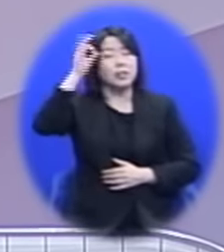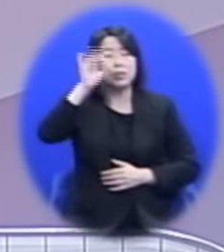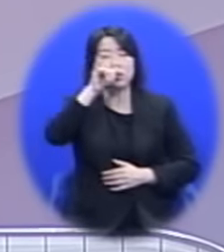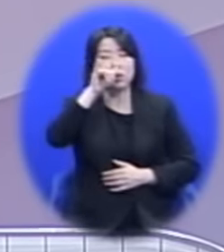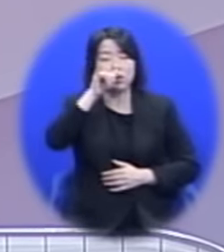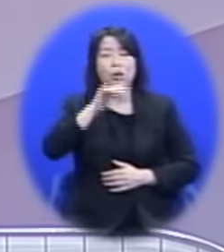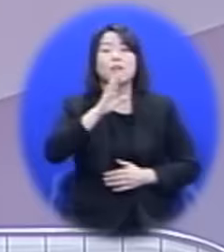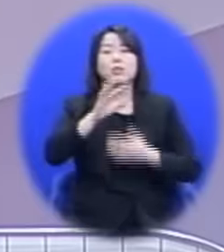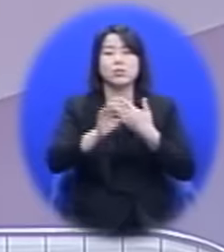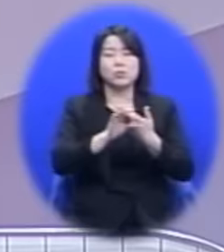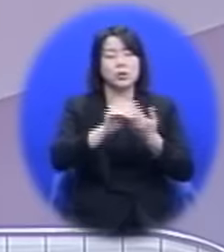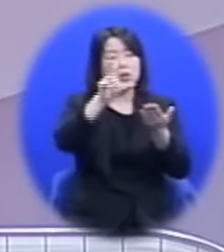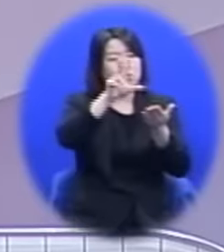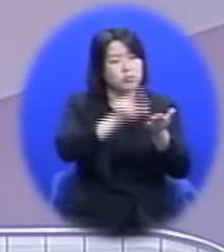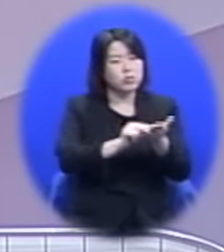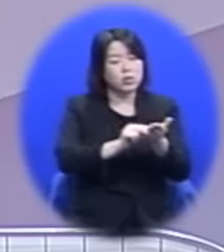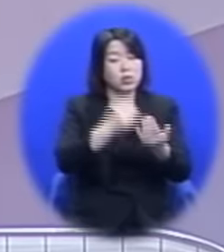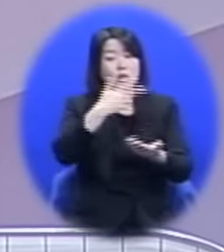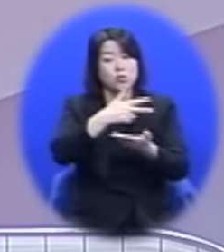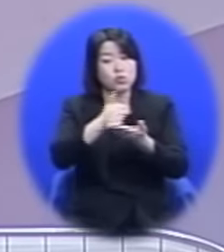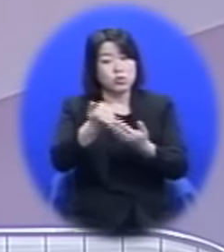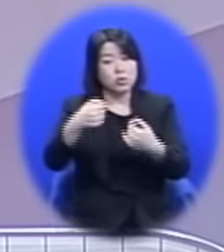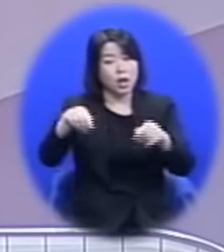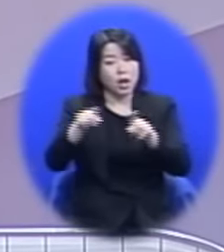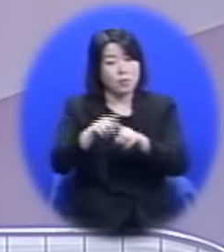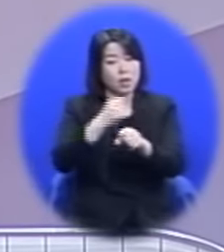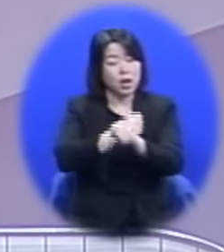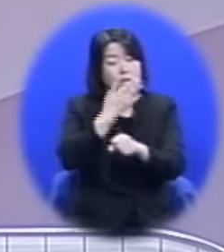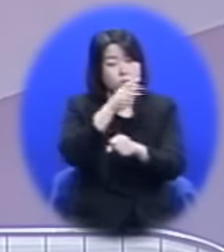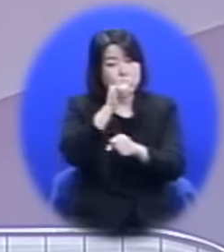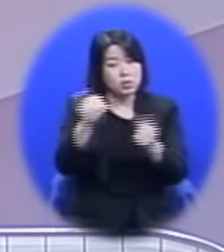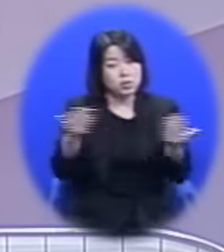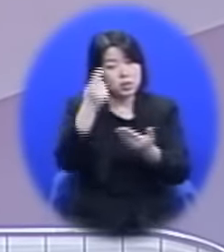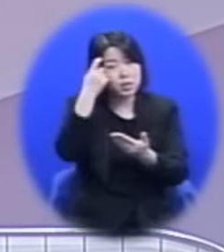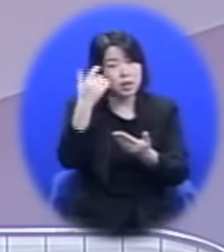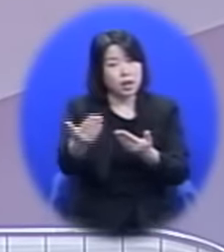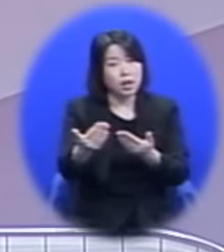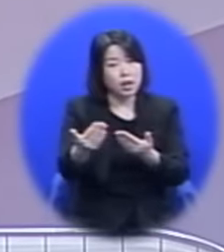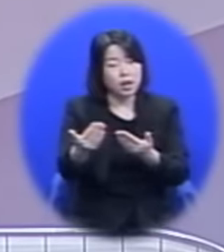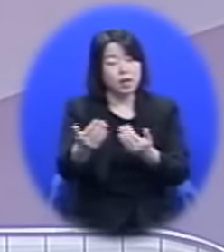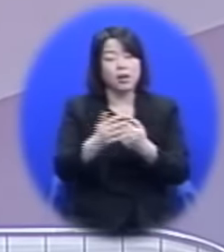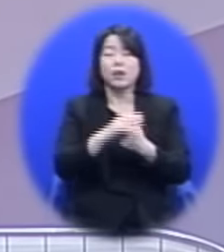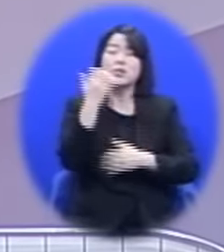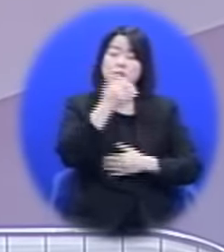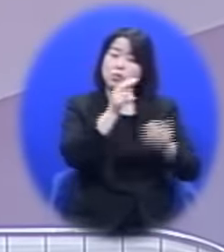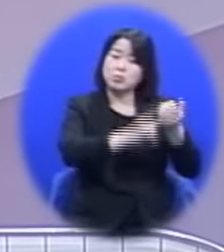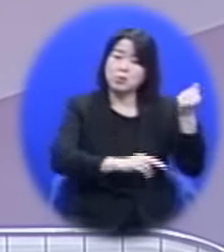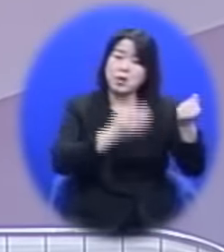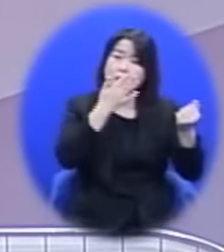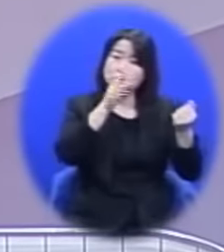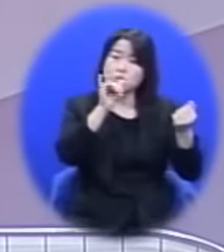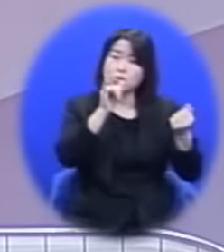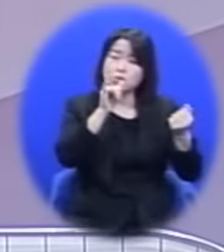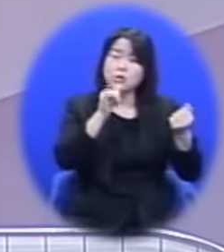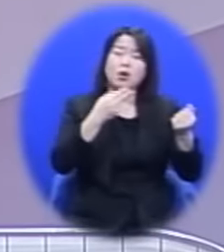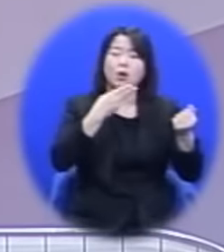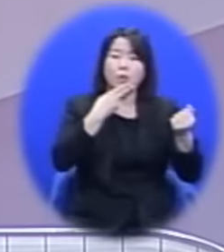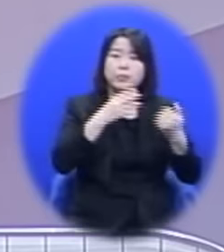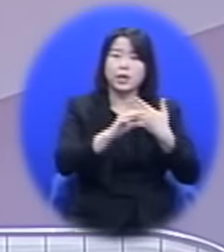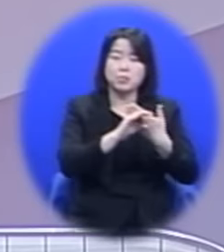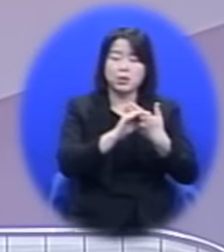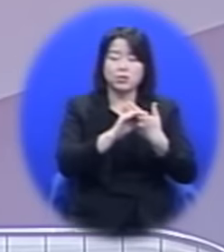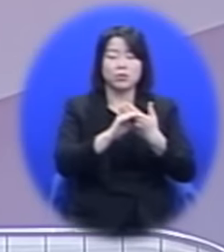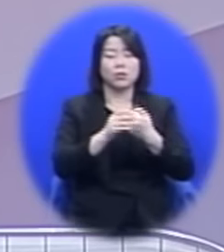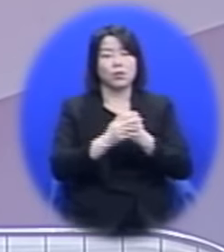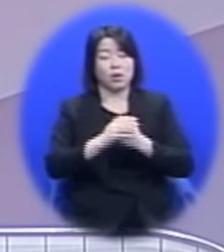그러나 문제는 주님과 함께 할 수 있는 일이냐 하는 거예요. 성매매를 할 수 없다면 자유행위도 문제가 있는